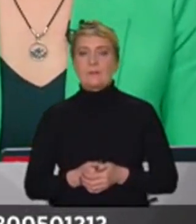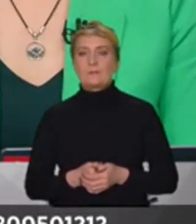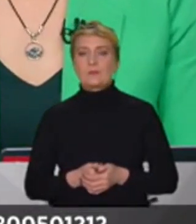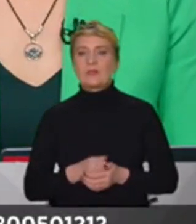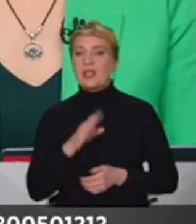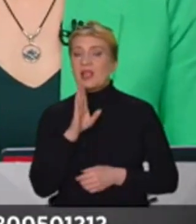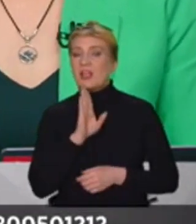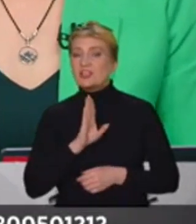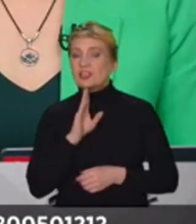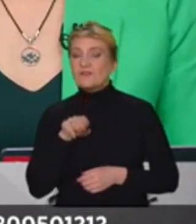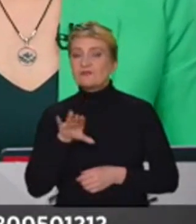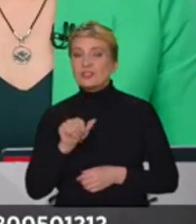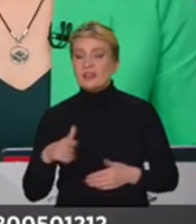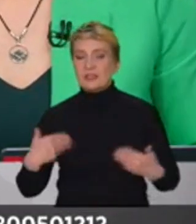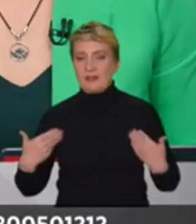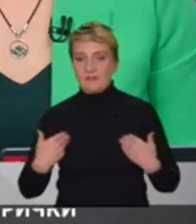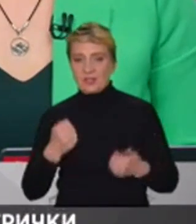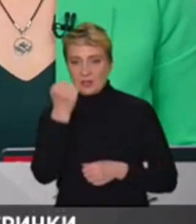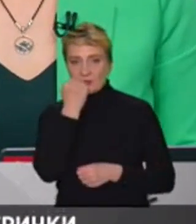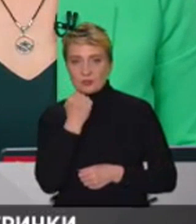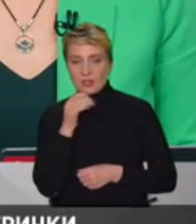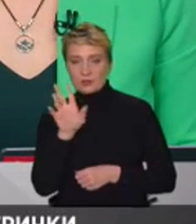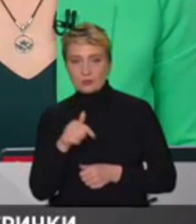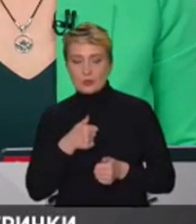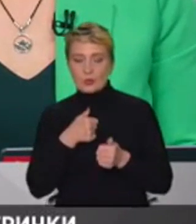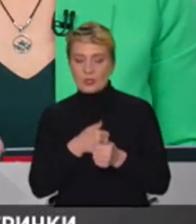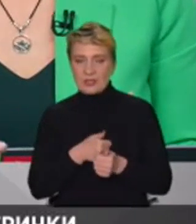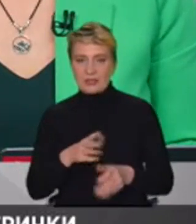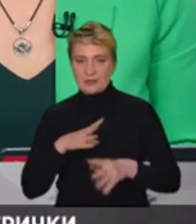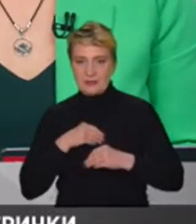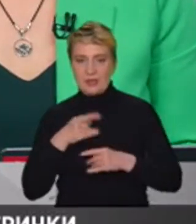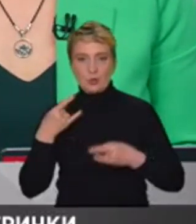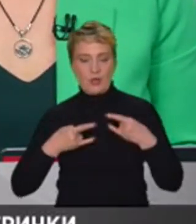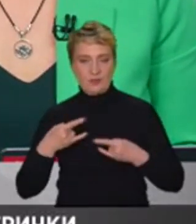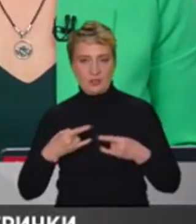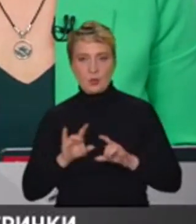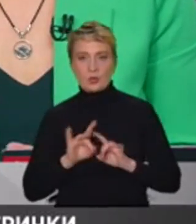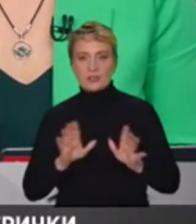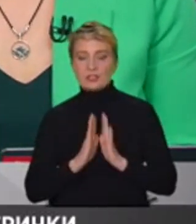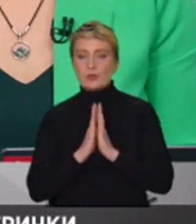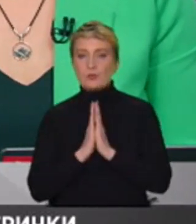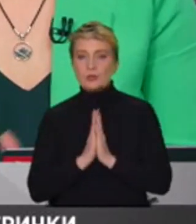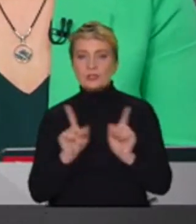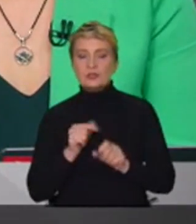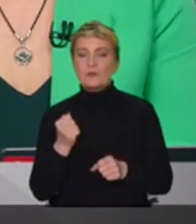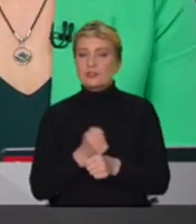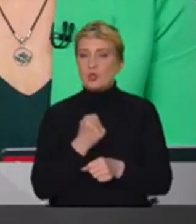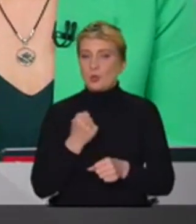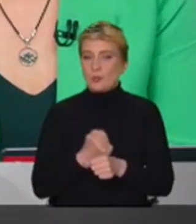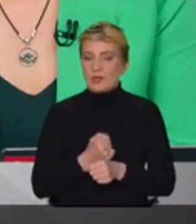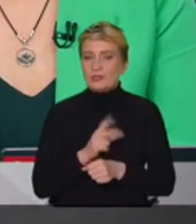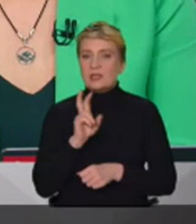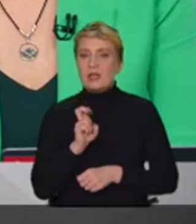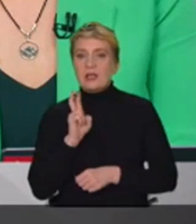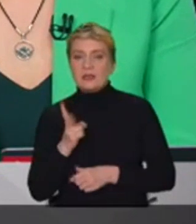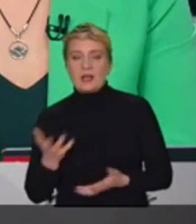Дівчата, вітаю, дякую, що доєдналися до ефіру. От, власне, розкажіть, будь ласка, що ви зробили, яким чином ви от українську